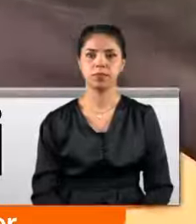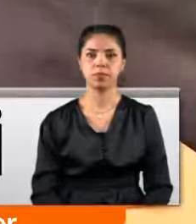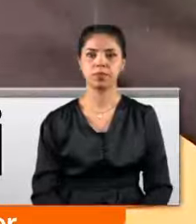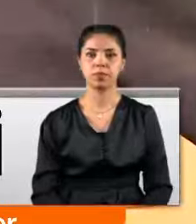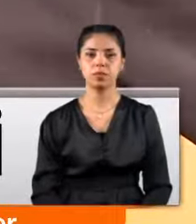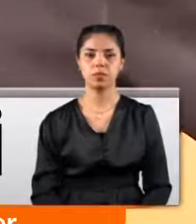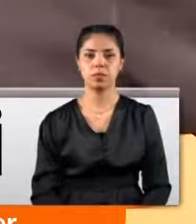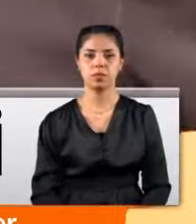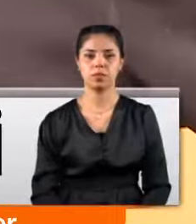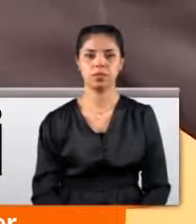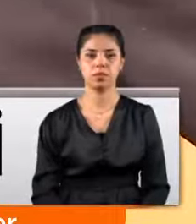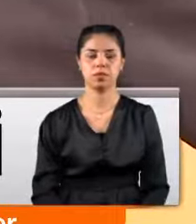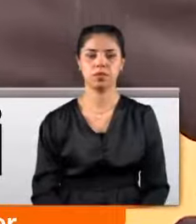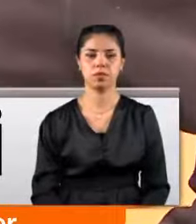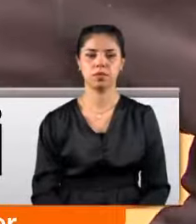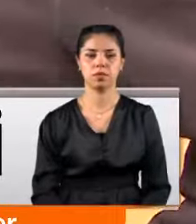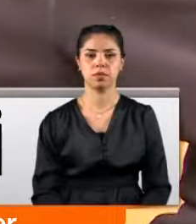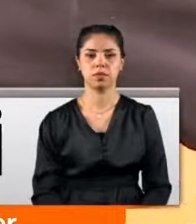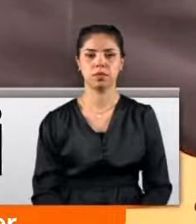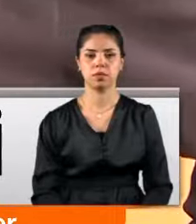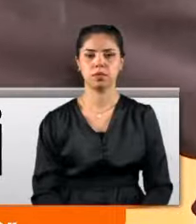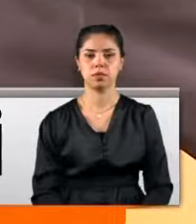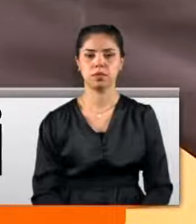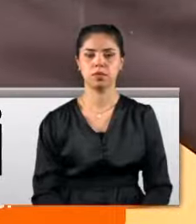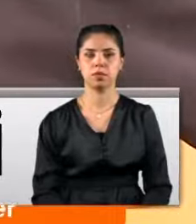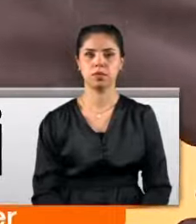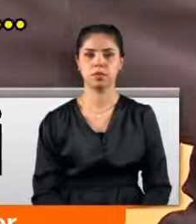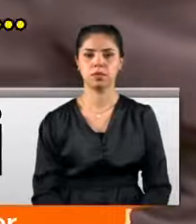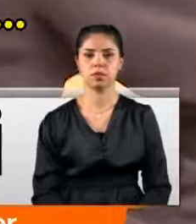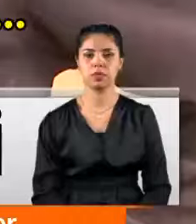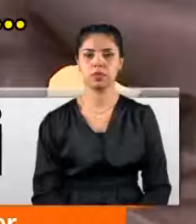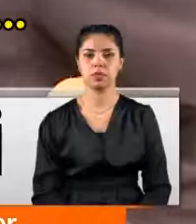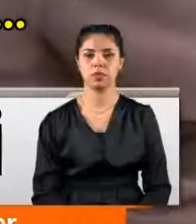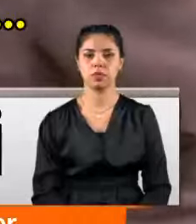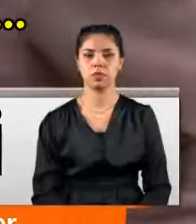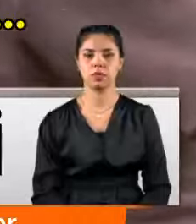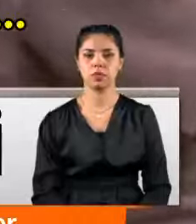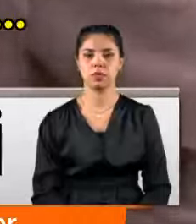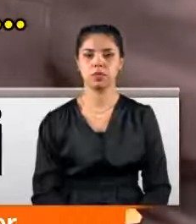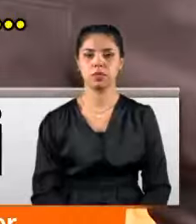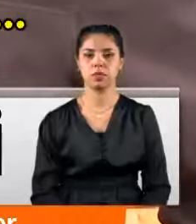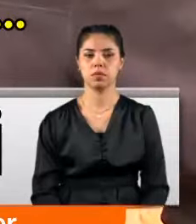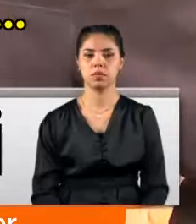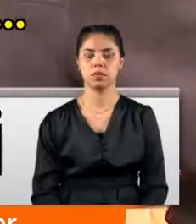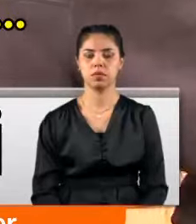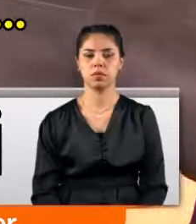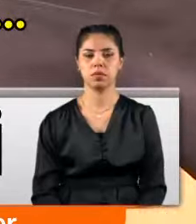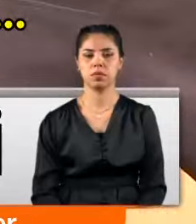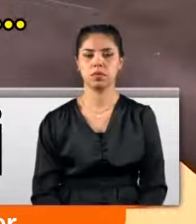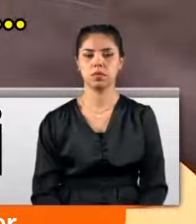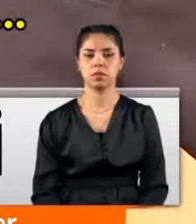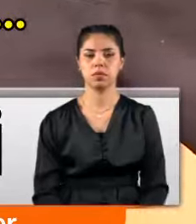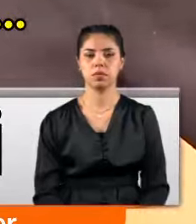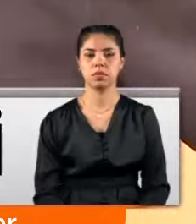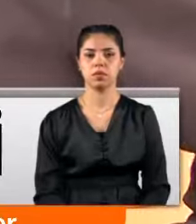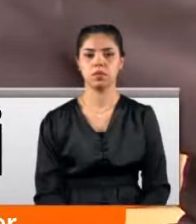Hesaba artı olarak 110 servis ücreti alıyorlar. Nasıl buluyorsunuz bunu? Yanlış bence. Zaten insanlar gelip orada yemeğini yiyor. Yemeği yediği halde